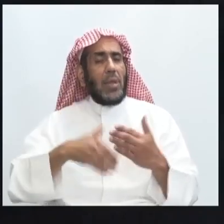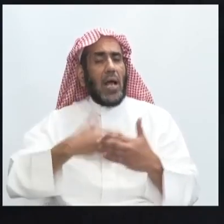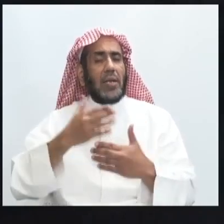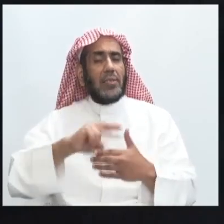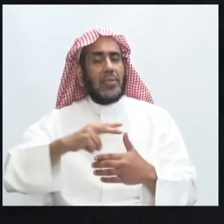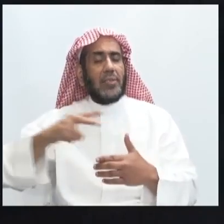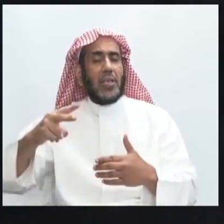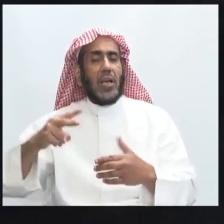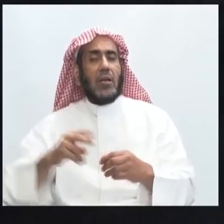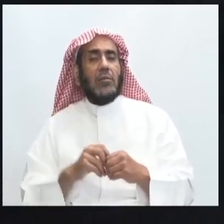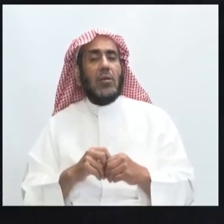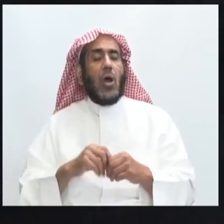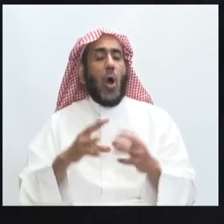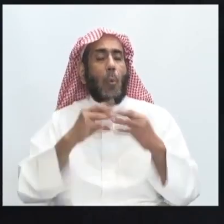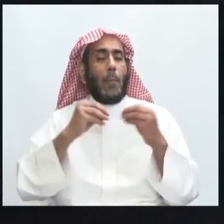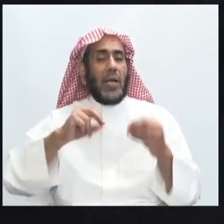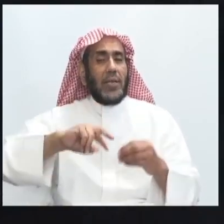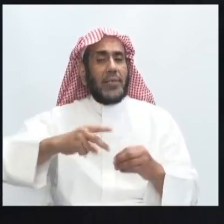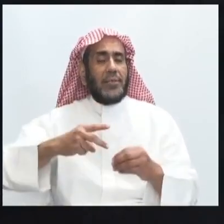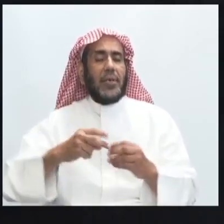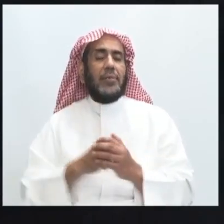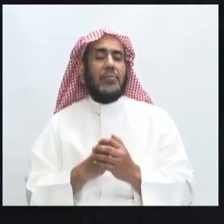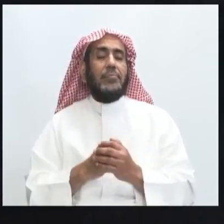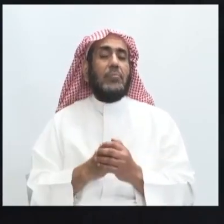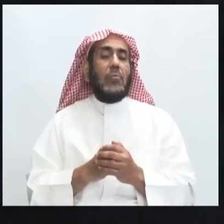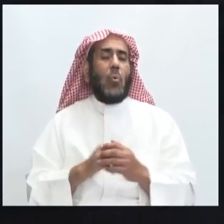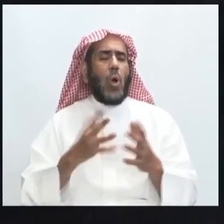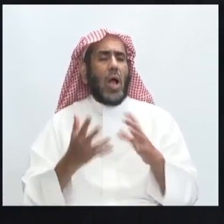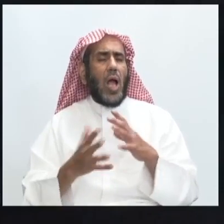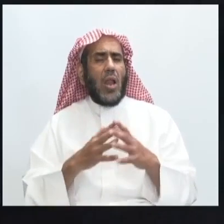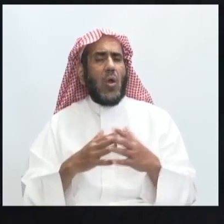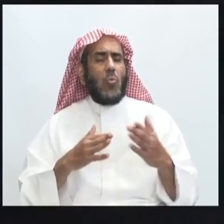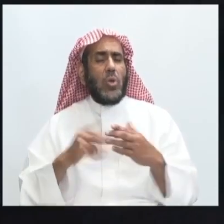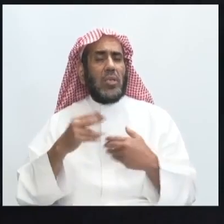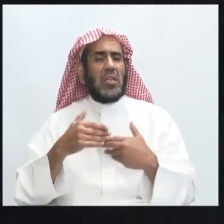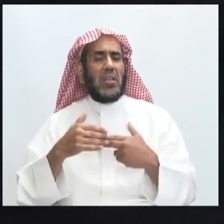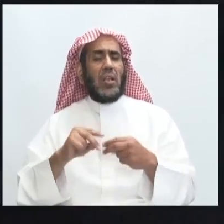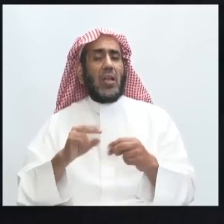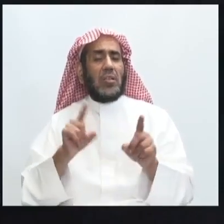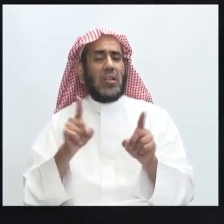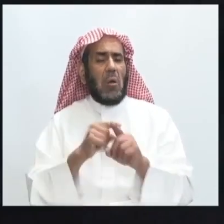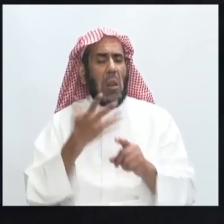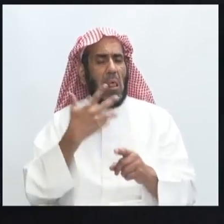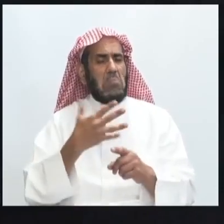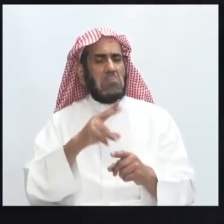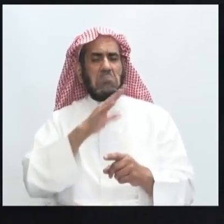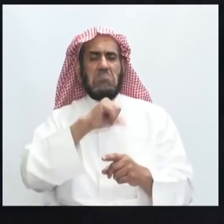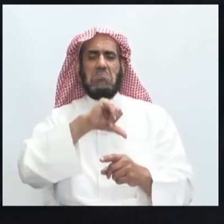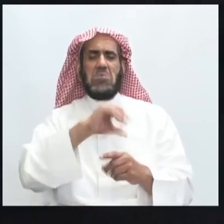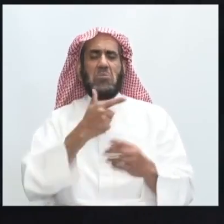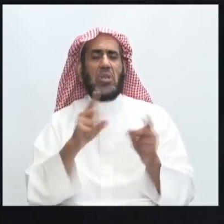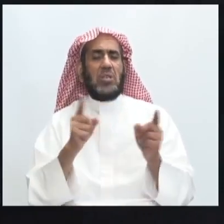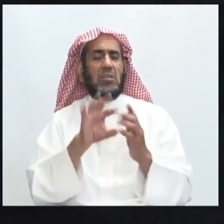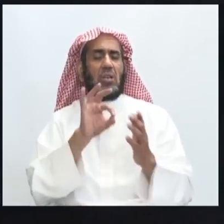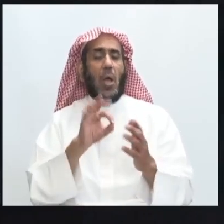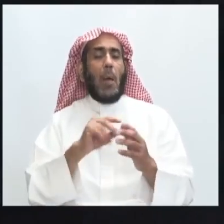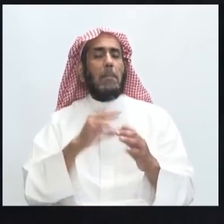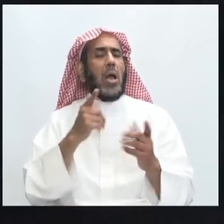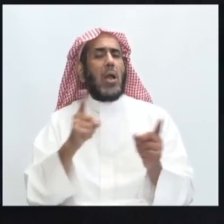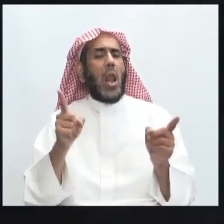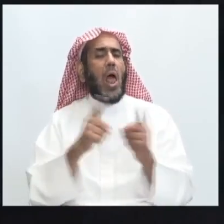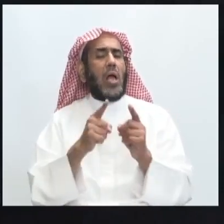الى شيء اخر والى معنى او الى معنى اخر وكانه يعترض على هذا الترخيص او لم يعجبه هذا التلخيص اذا قال